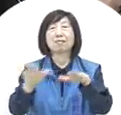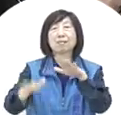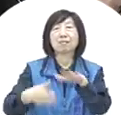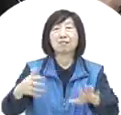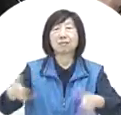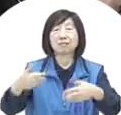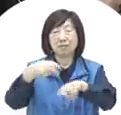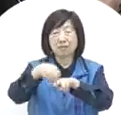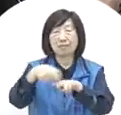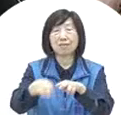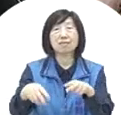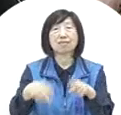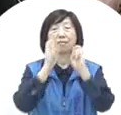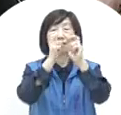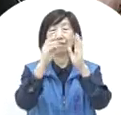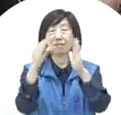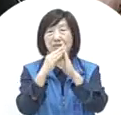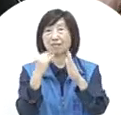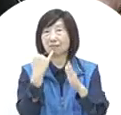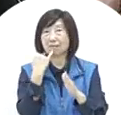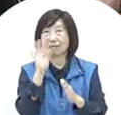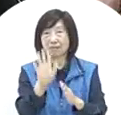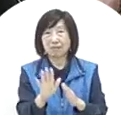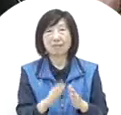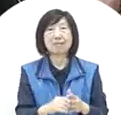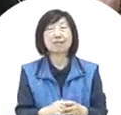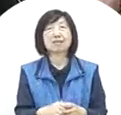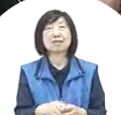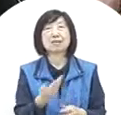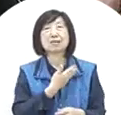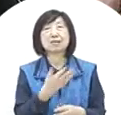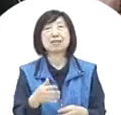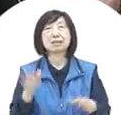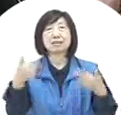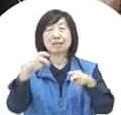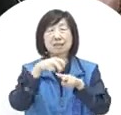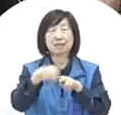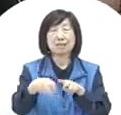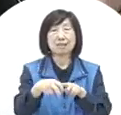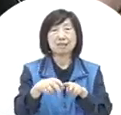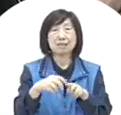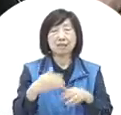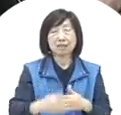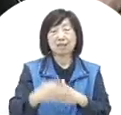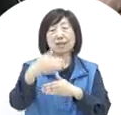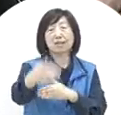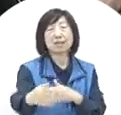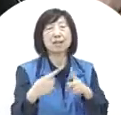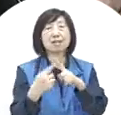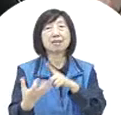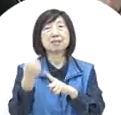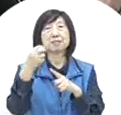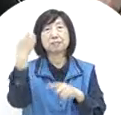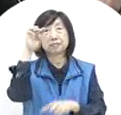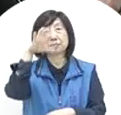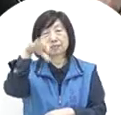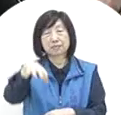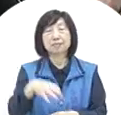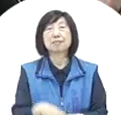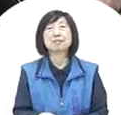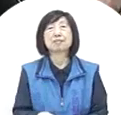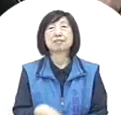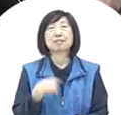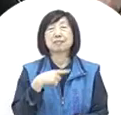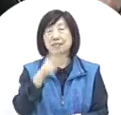们的捷运局啊，是不是有机会可以把它变成让轻轨沿线延长来到人权博物馆。那本席要求教育